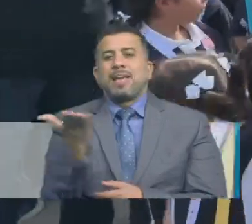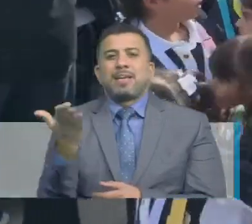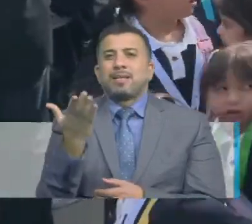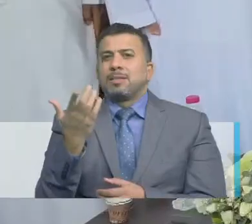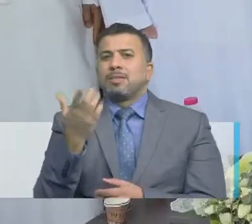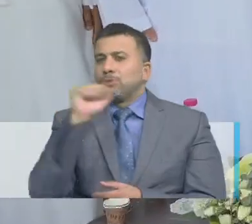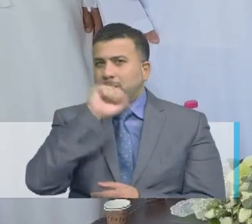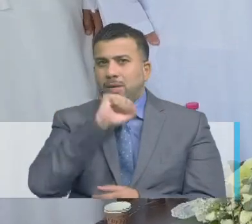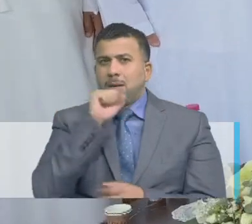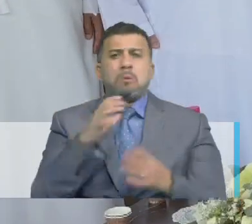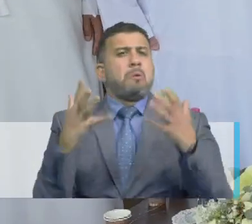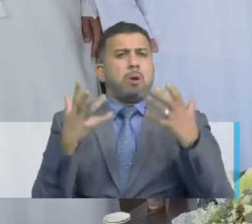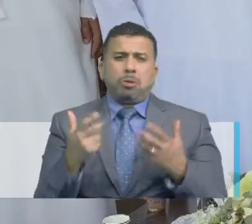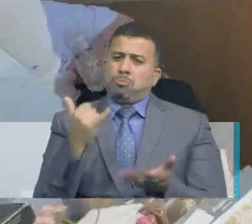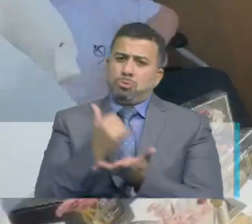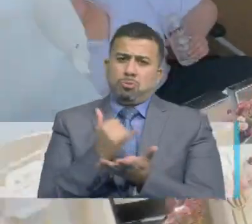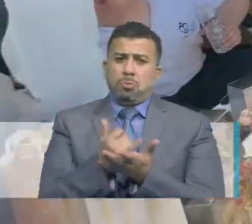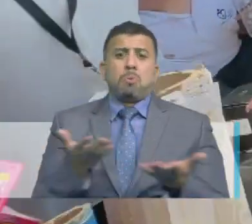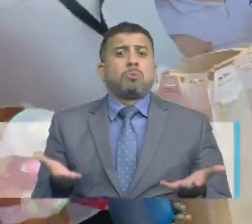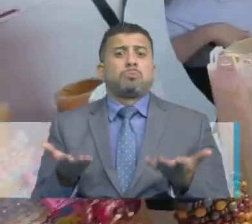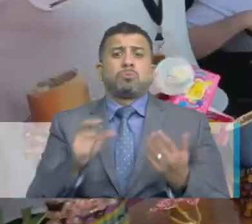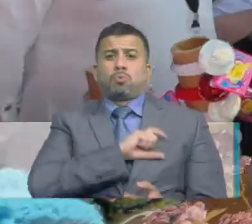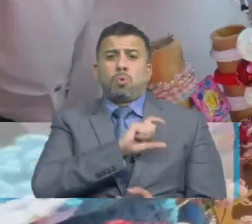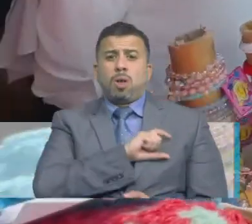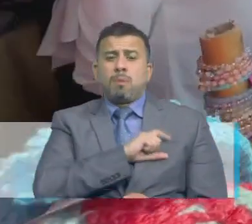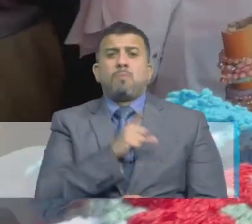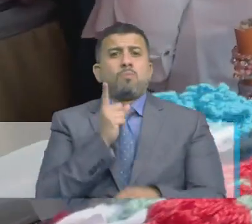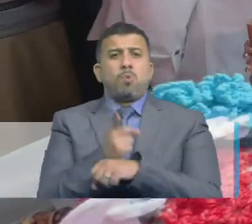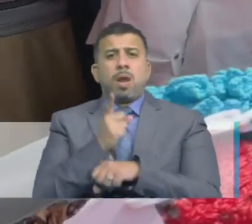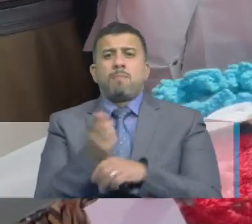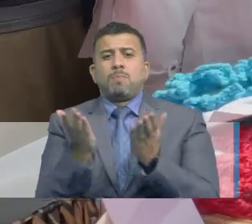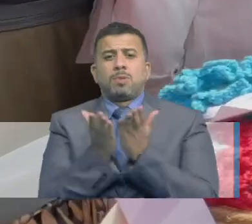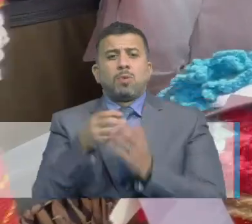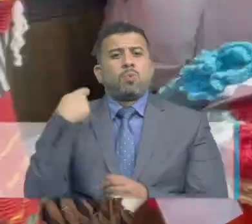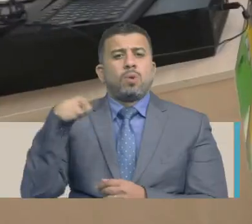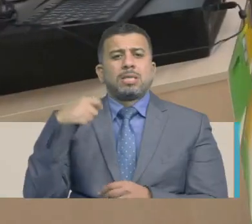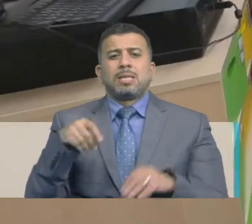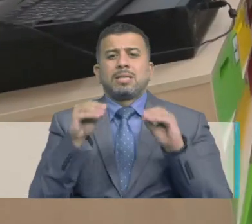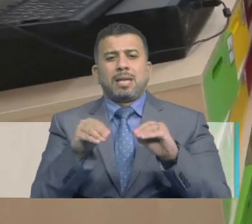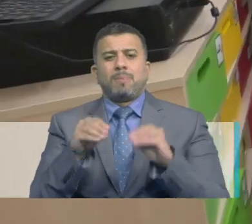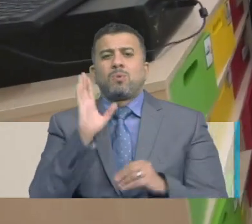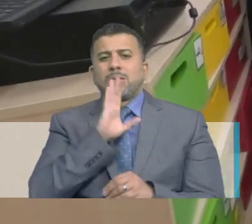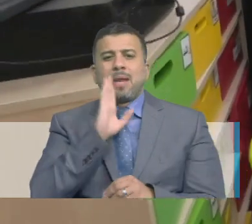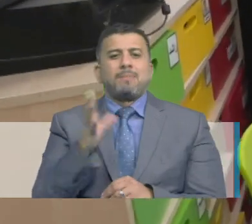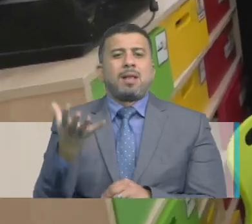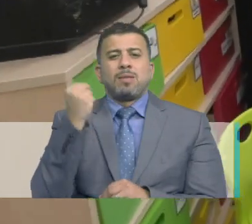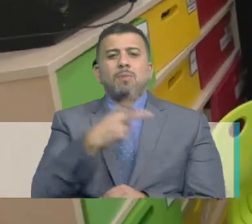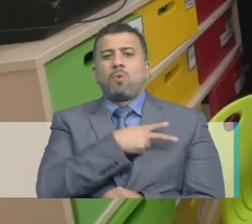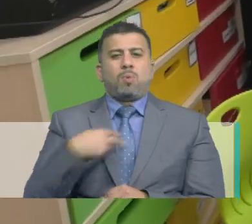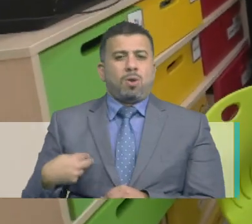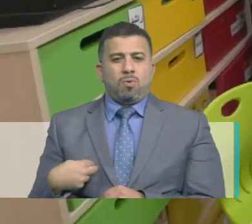بالشارقه وعدد من المسؤولين وطلابي ومعلمي مدارس وزاره التربيه والتعليم الخاصه